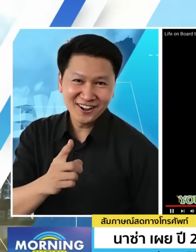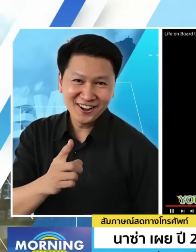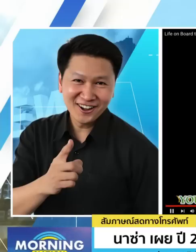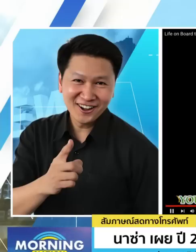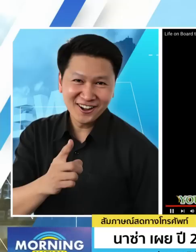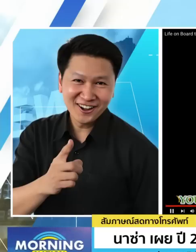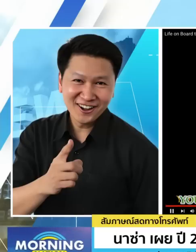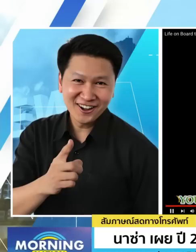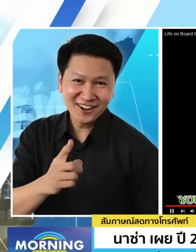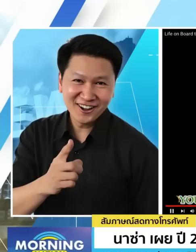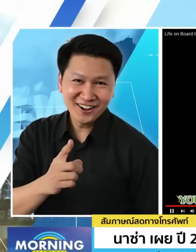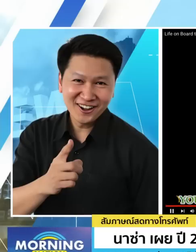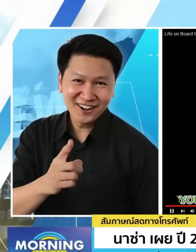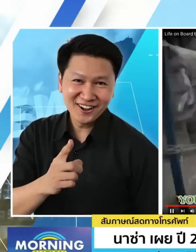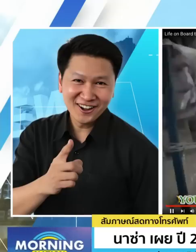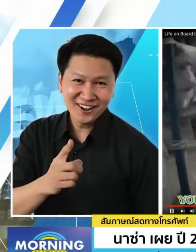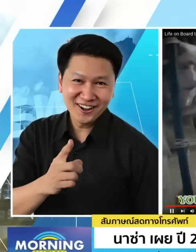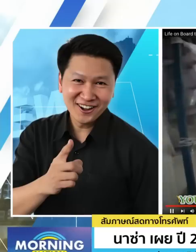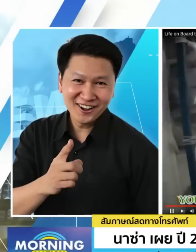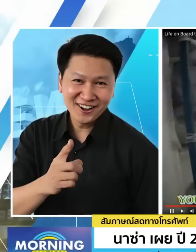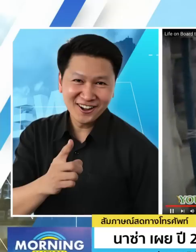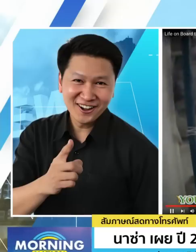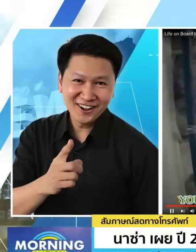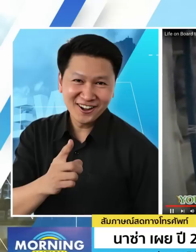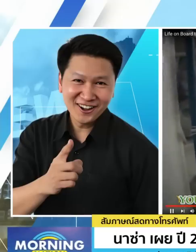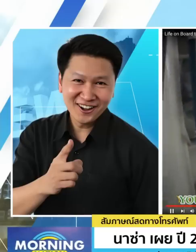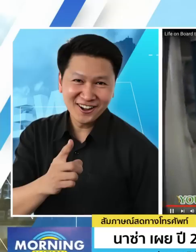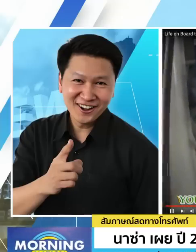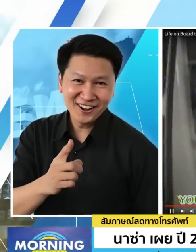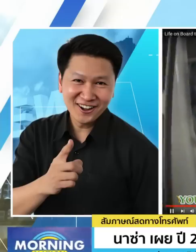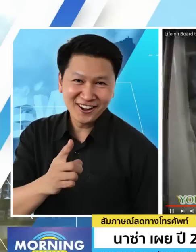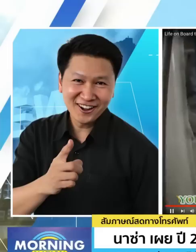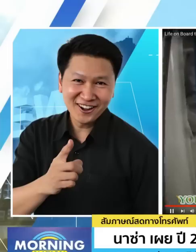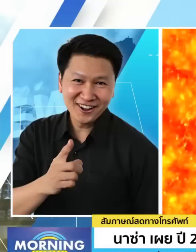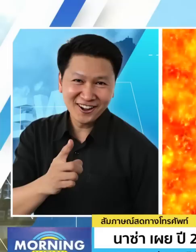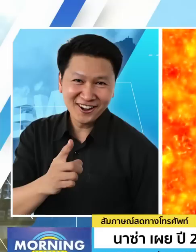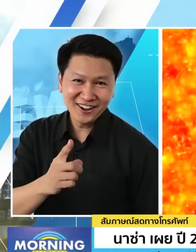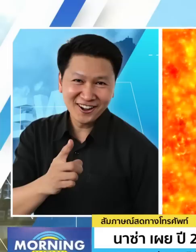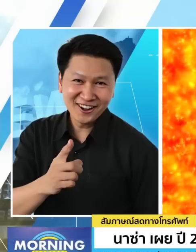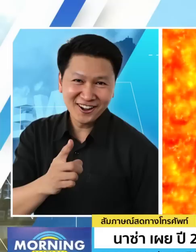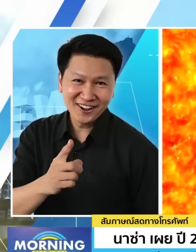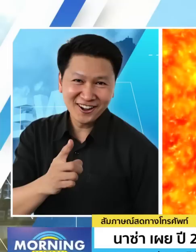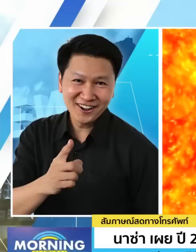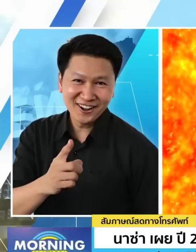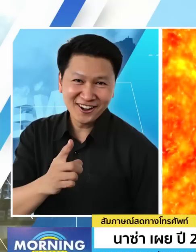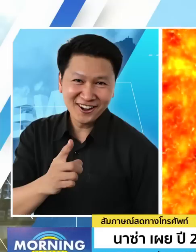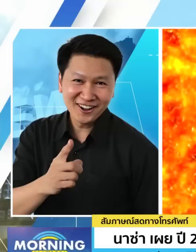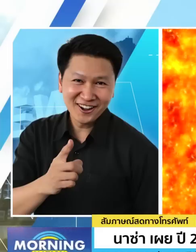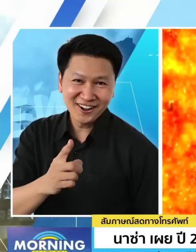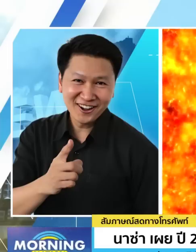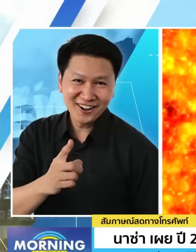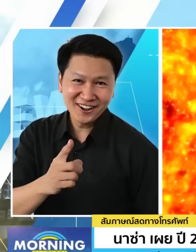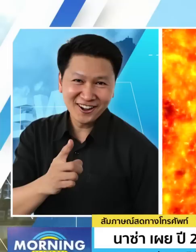ในขนาดนั้นนะครับแต่ก็เตรียมการรับมือไว้บ้างก็ดีครับยังมีเวลาอีก2ปีครับ ค่ะสุดท้ายนะคะตอนนี้มีทางการไทยหน่วยงานไหน